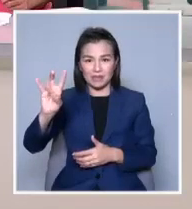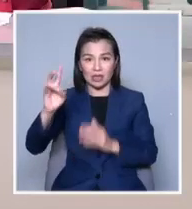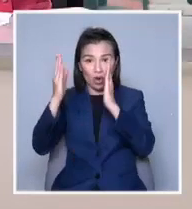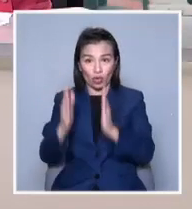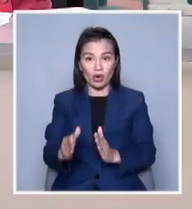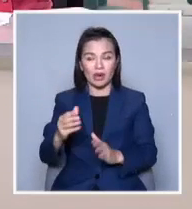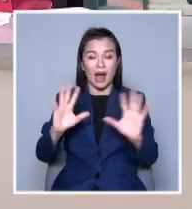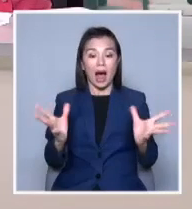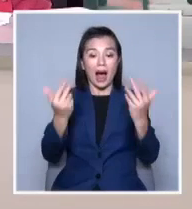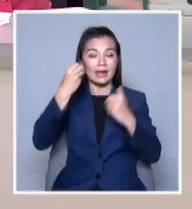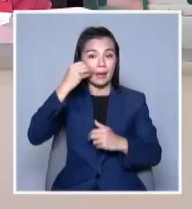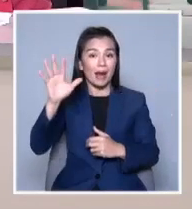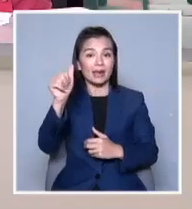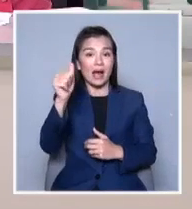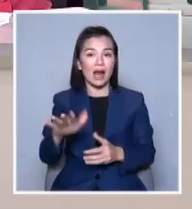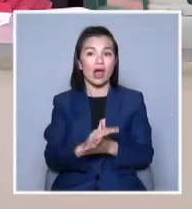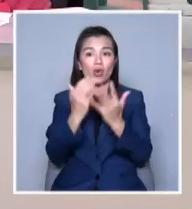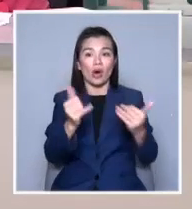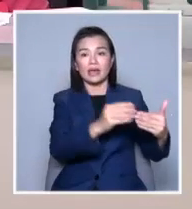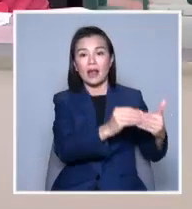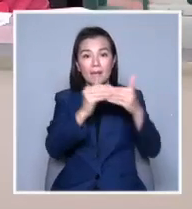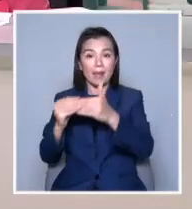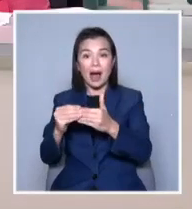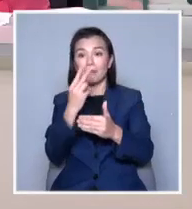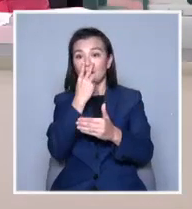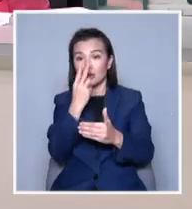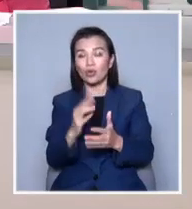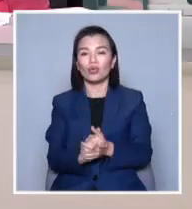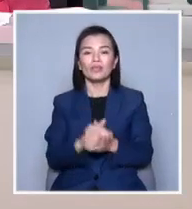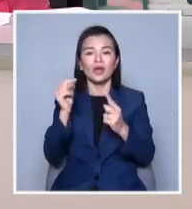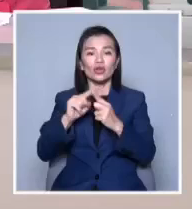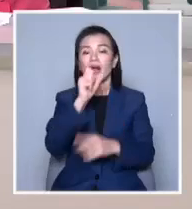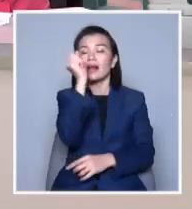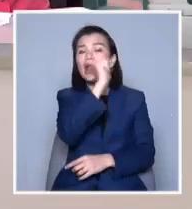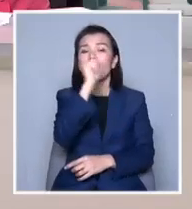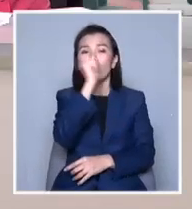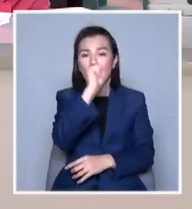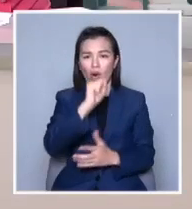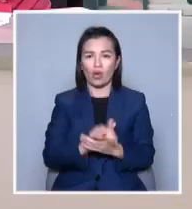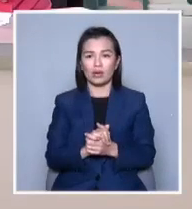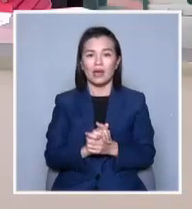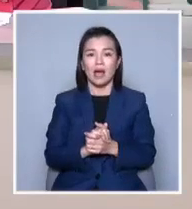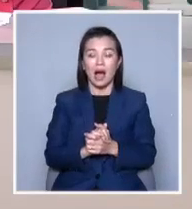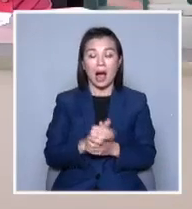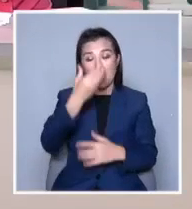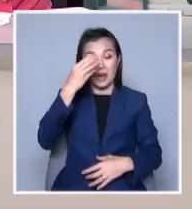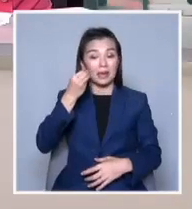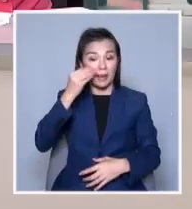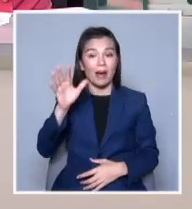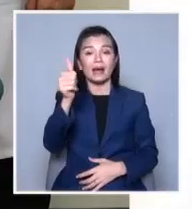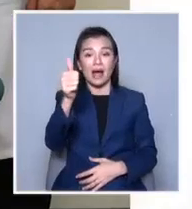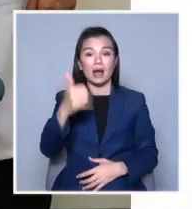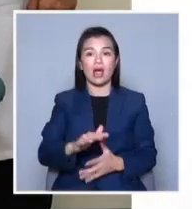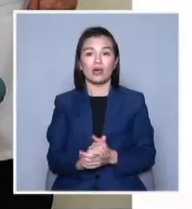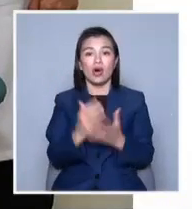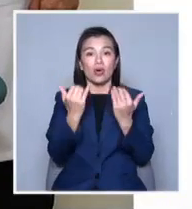คนค่ะเดี๋ยวเราพาไปดูกันหน่อยเพราะว่ามีคู่รักคนบันเทิงธรรมมัทธิวคุณลิเดียก็เป็นผู้ที่หายป่วยจากผลิต 19เป็นที่เรียบ